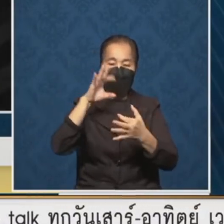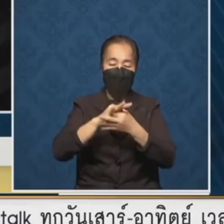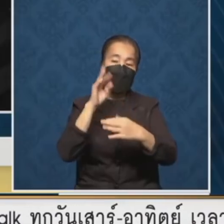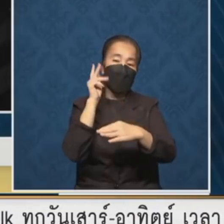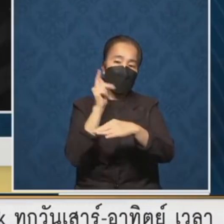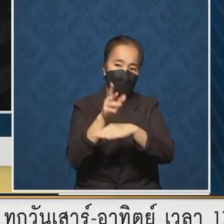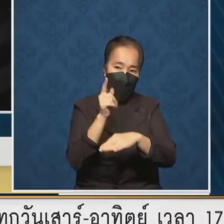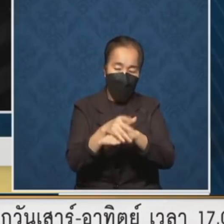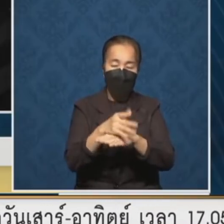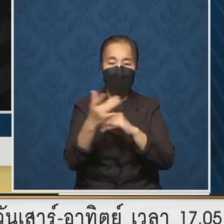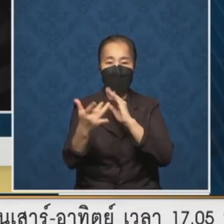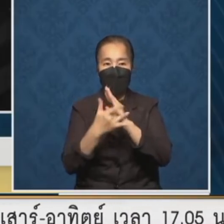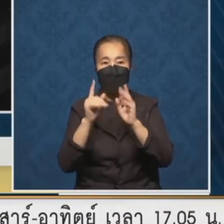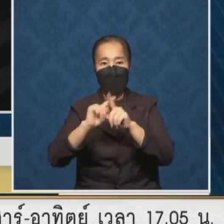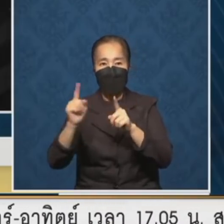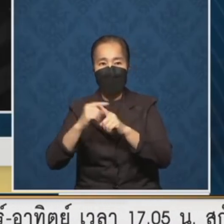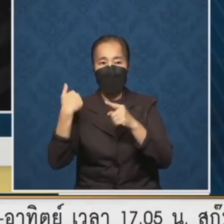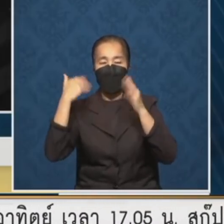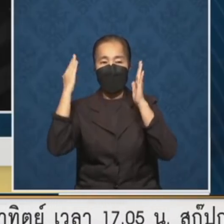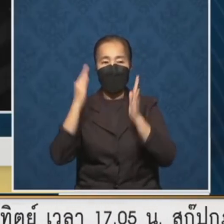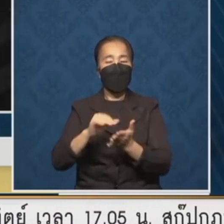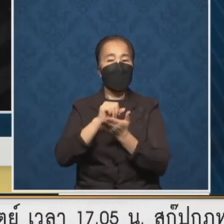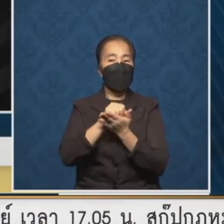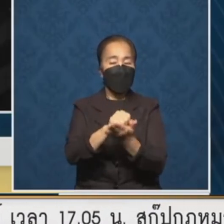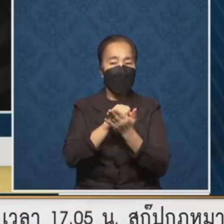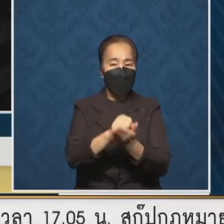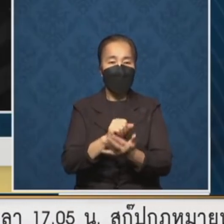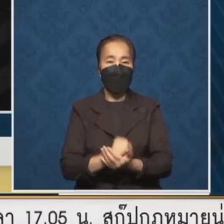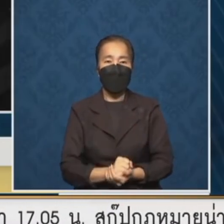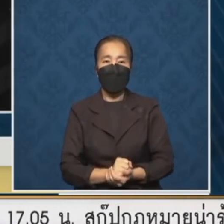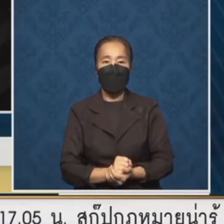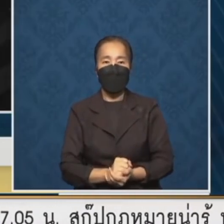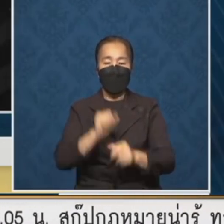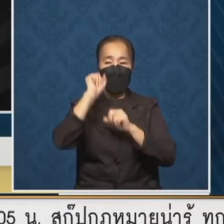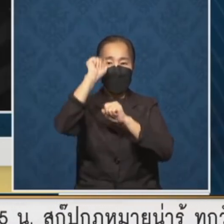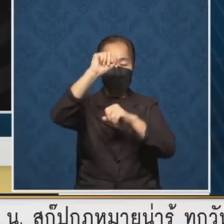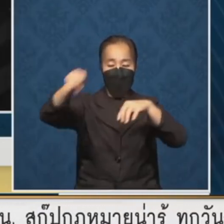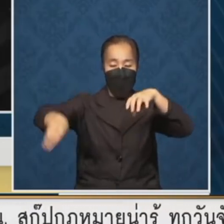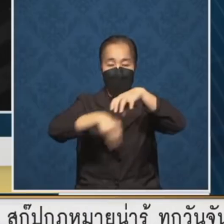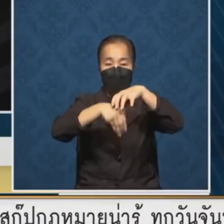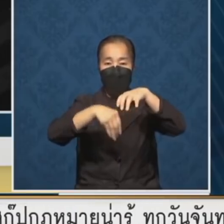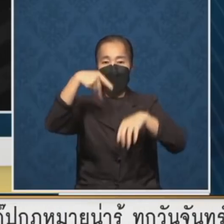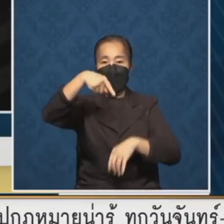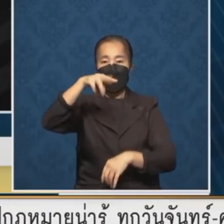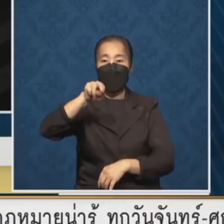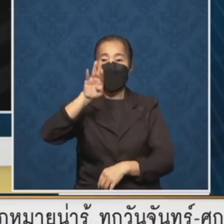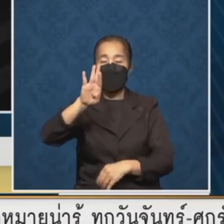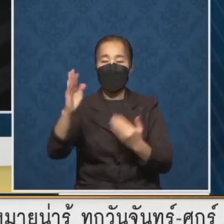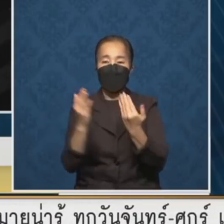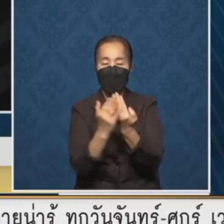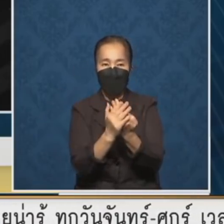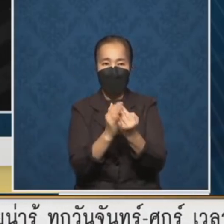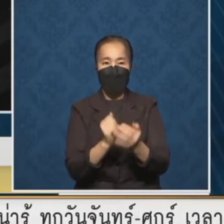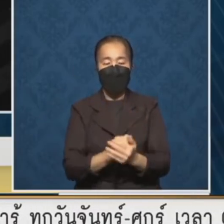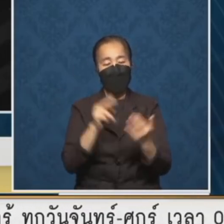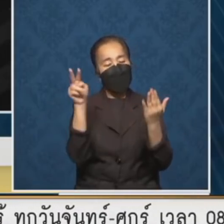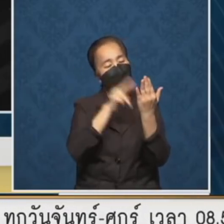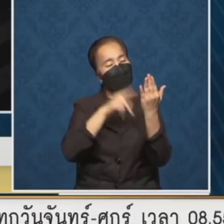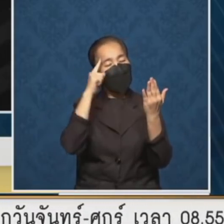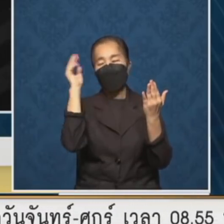ทางคอมพิวเตอร์ของผู้ให้บริการเป็นประกาศที่อยู่ภายใต้พรบคอมพิวเตอร์ครับอ่านผ่านๆดูเหมือนจะไม่มีอะ